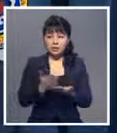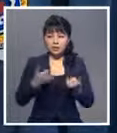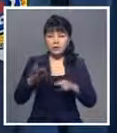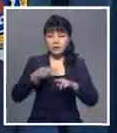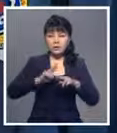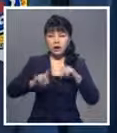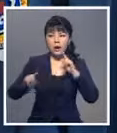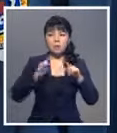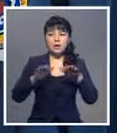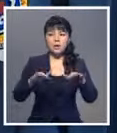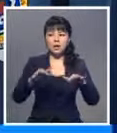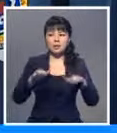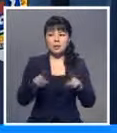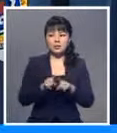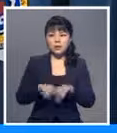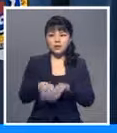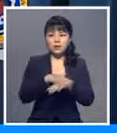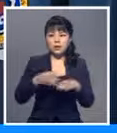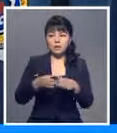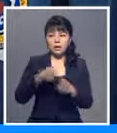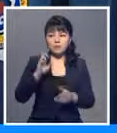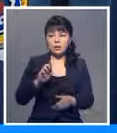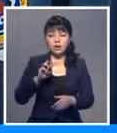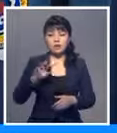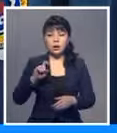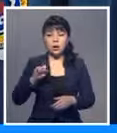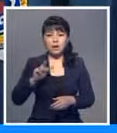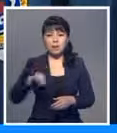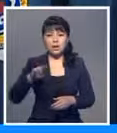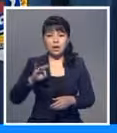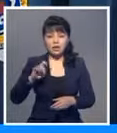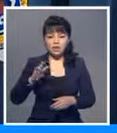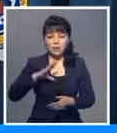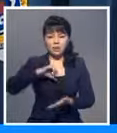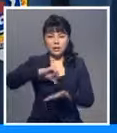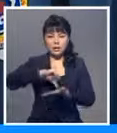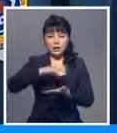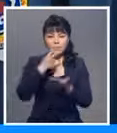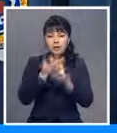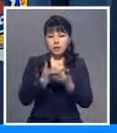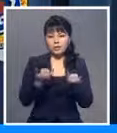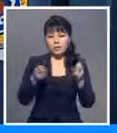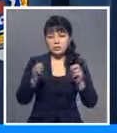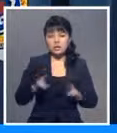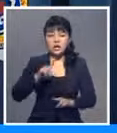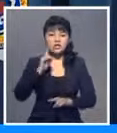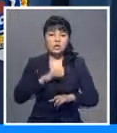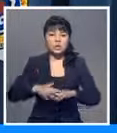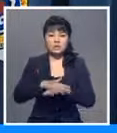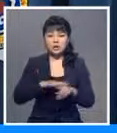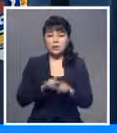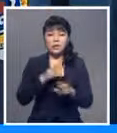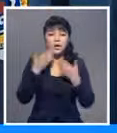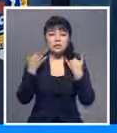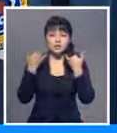парламент мәжілісінің депутаты Бегентаев Мейрам Мұхаммед Рахимұлы және этномәдени орталықтардың өкілдері, жастар ұйымдарының әскери